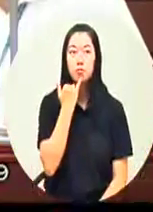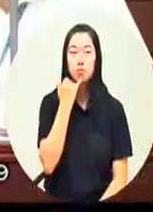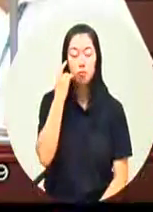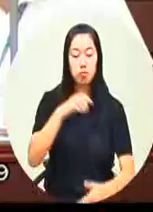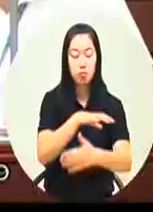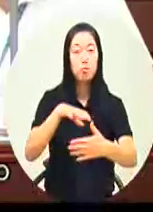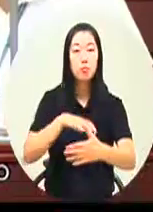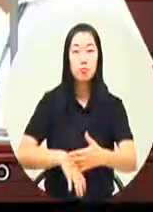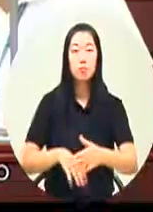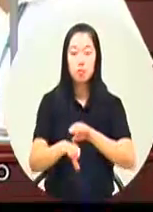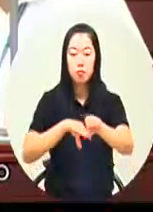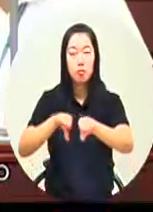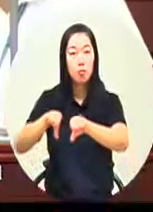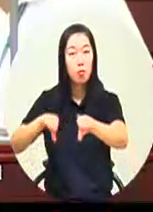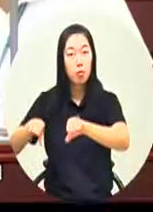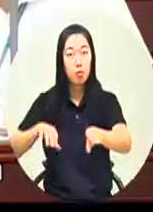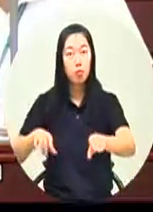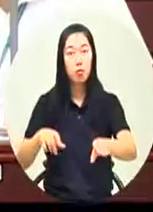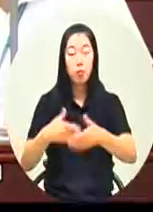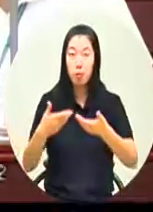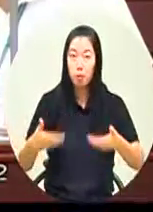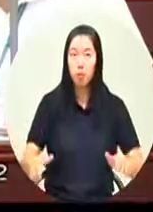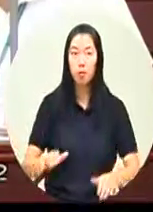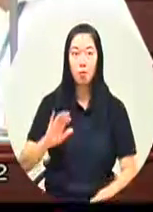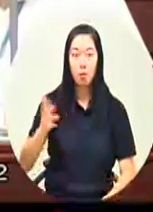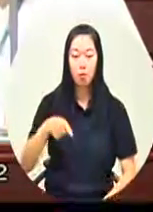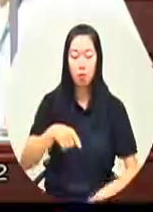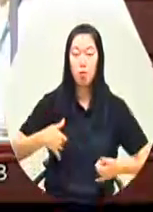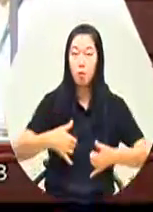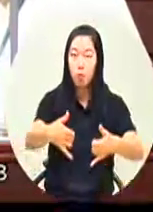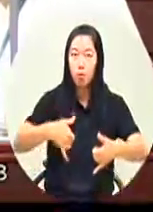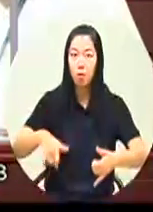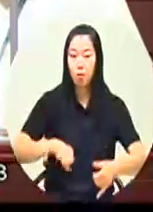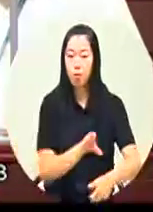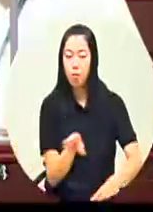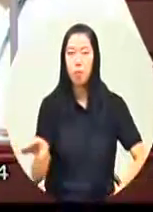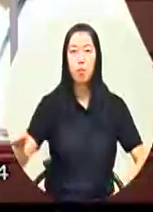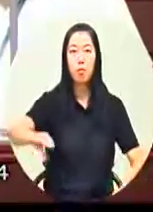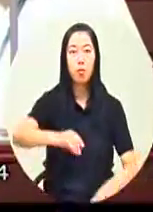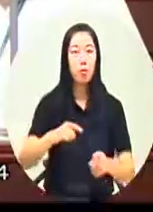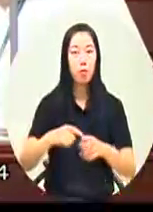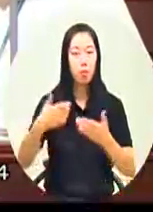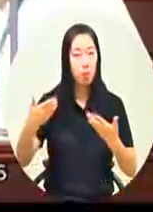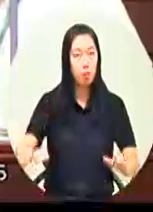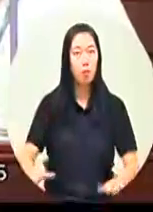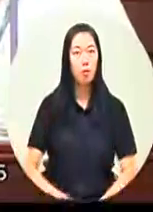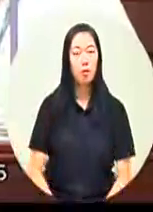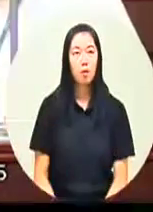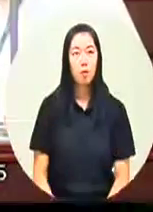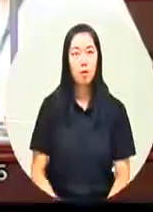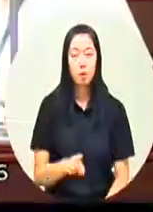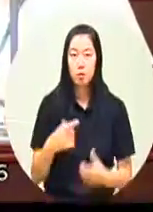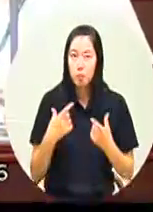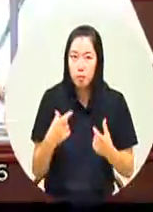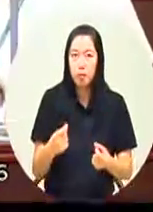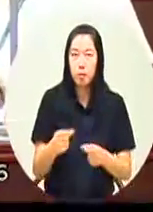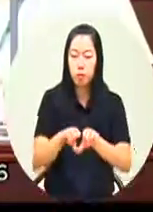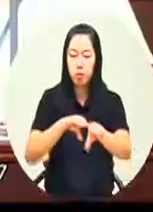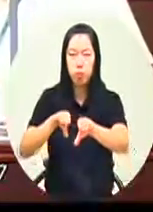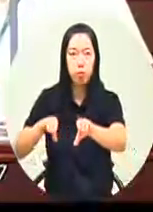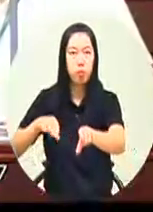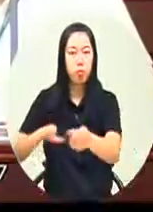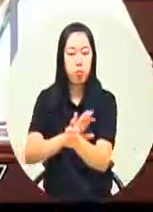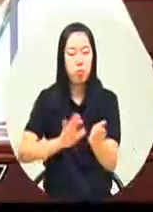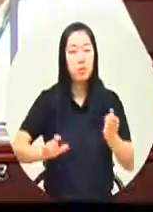纳更多的车辆。不过就是讲吼，底下大，因为咱的转向车辆足多，底下的路口本来就是也产生足大的影响